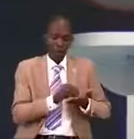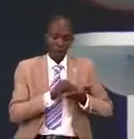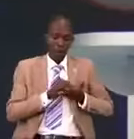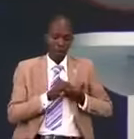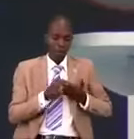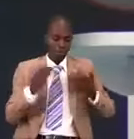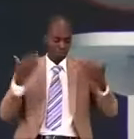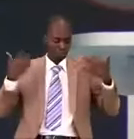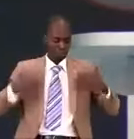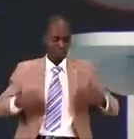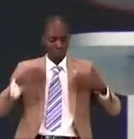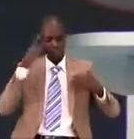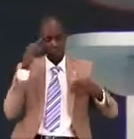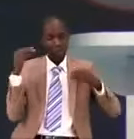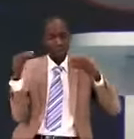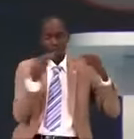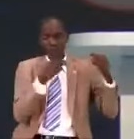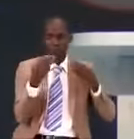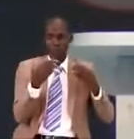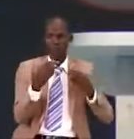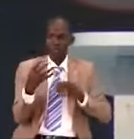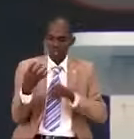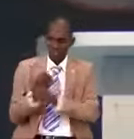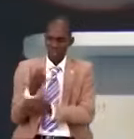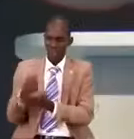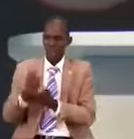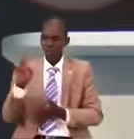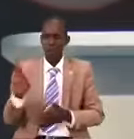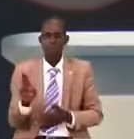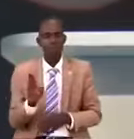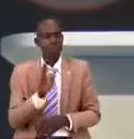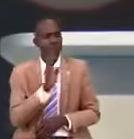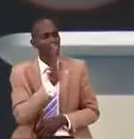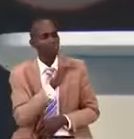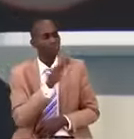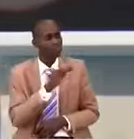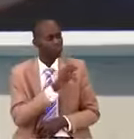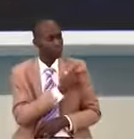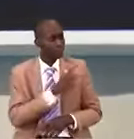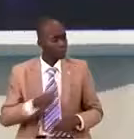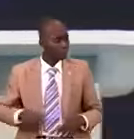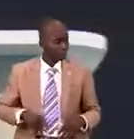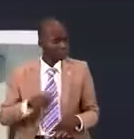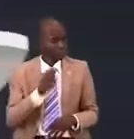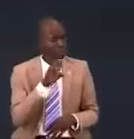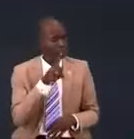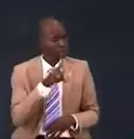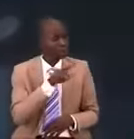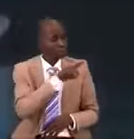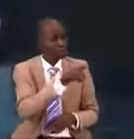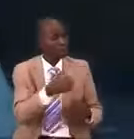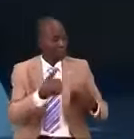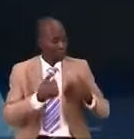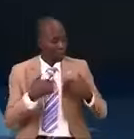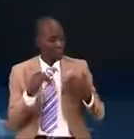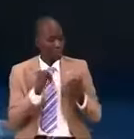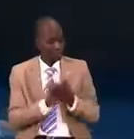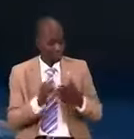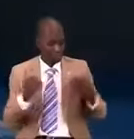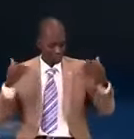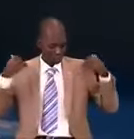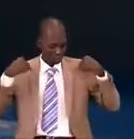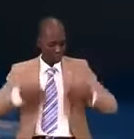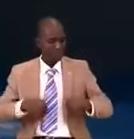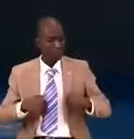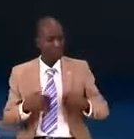et qui ne tarde pas donné la force et toi tu me donnes cette armure là il a porté ça et dit monsieur je peux